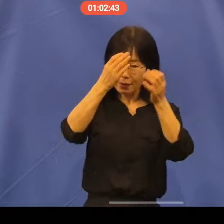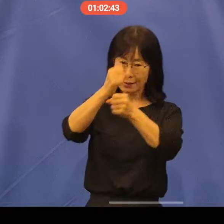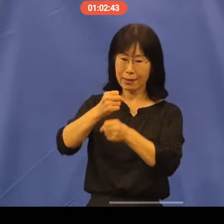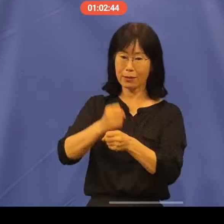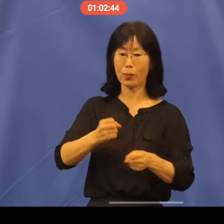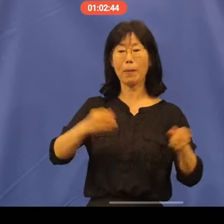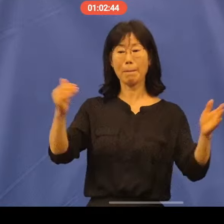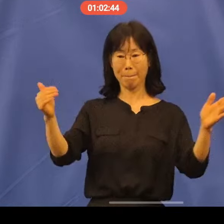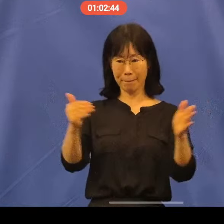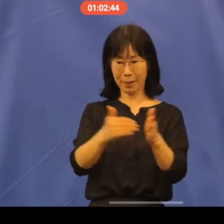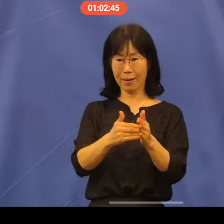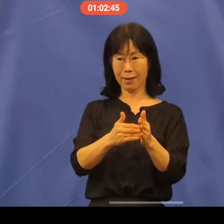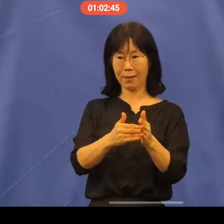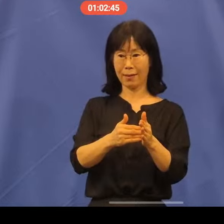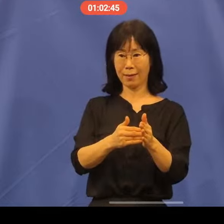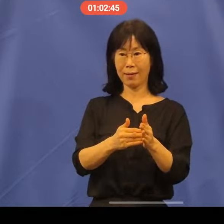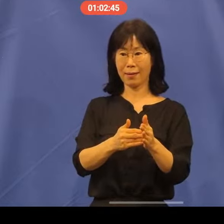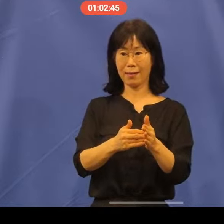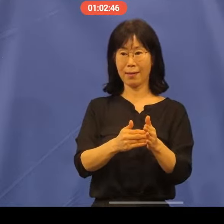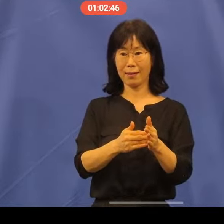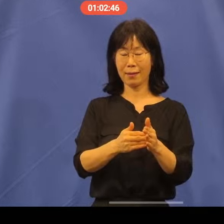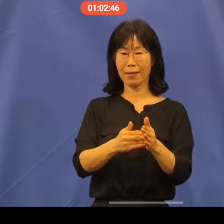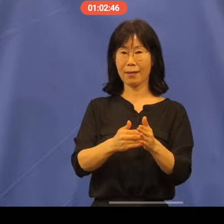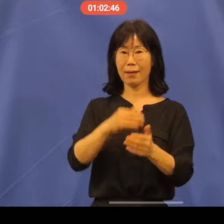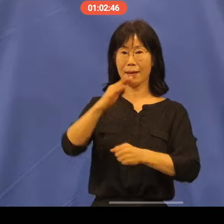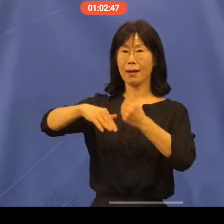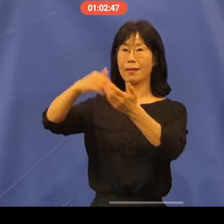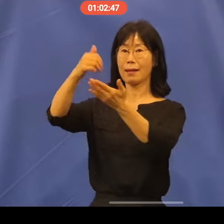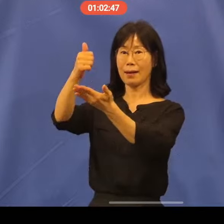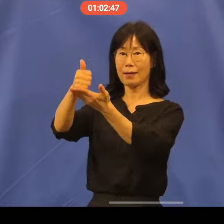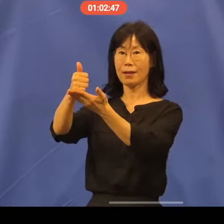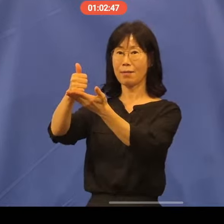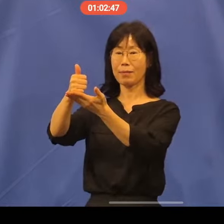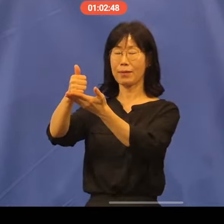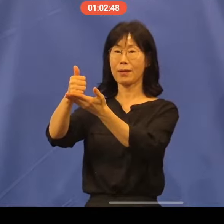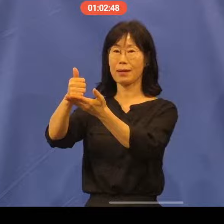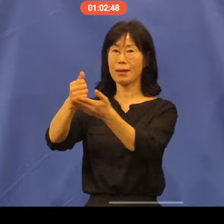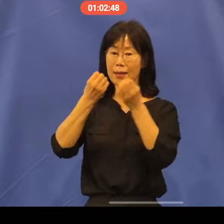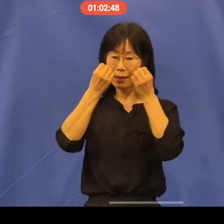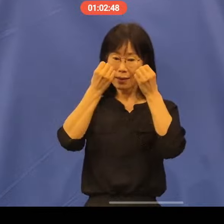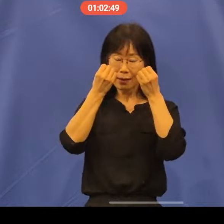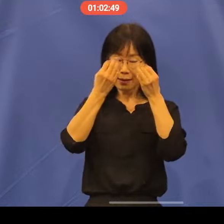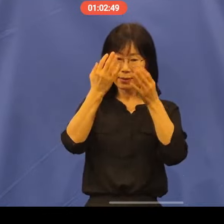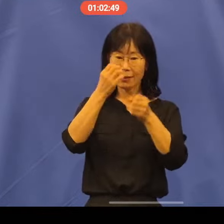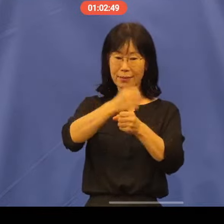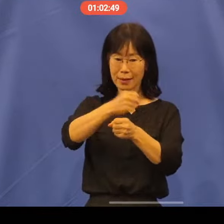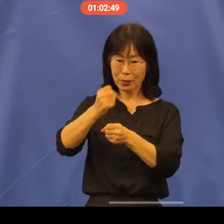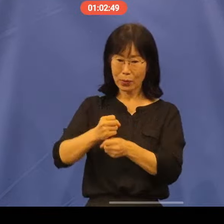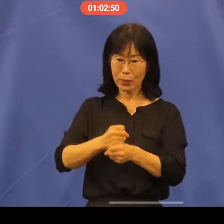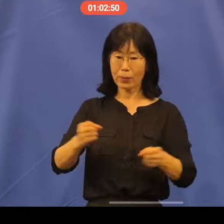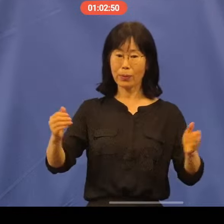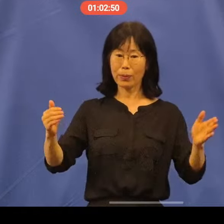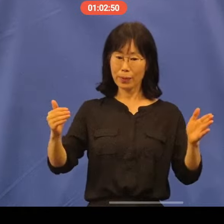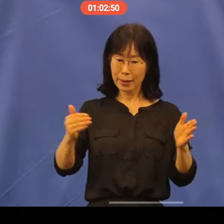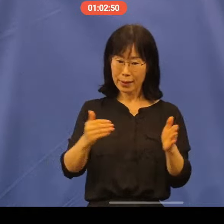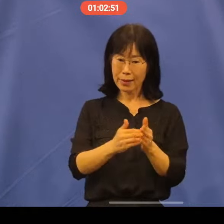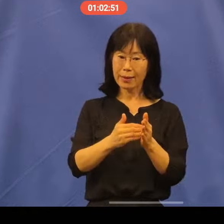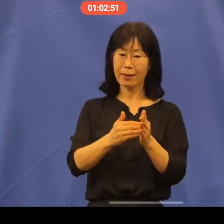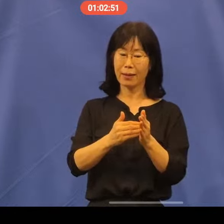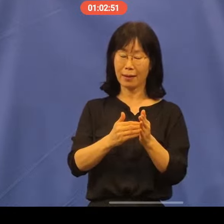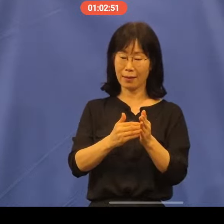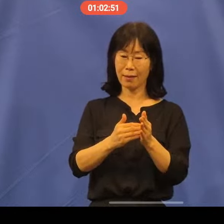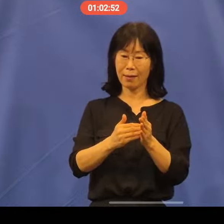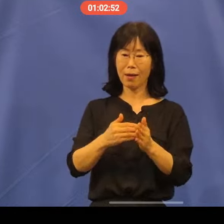새로운 피조물이 된 거죠. 우리는 그분이 지으셔서 하나님의 걸작품으로 우리의 삶을 통하여 온